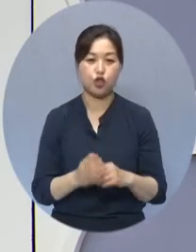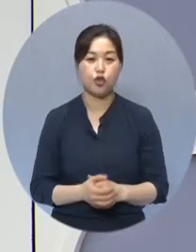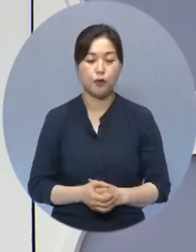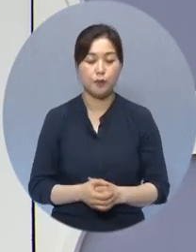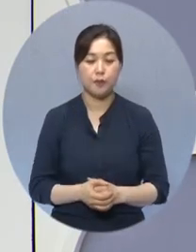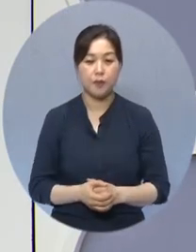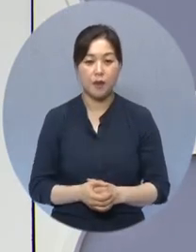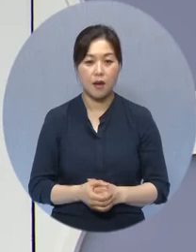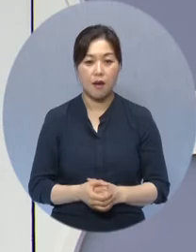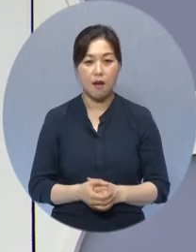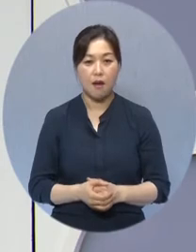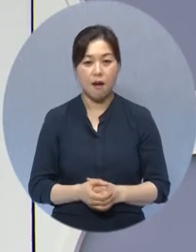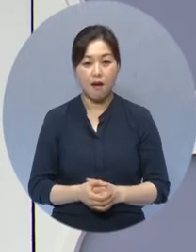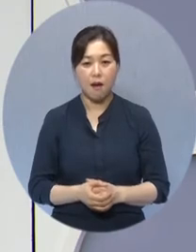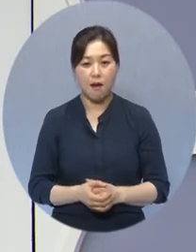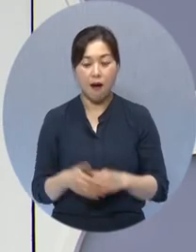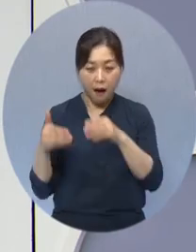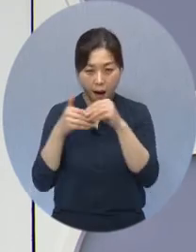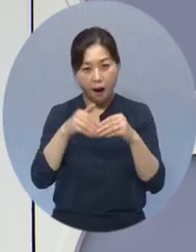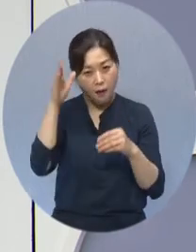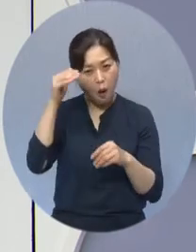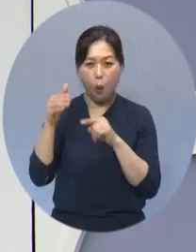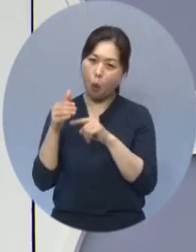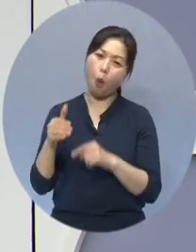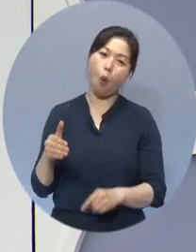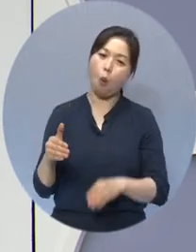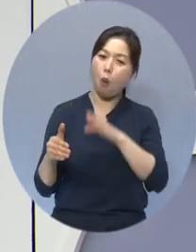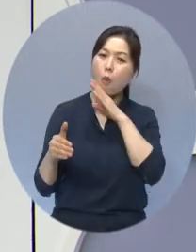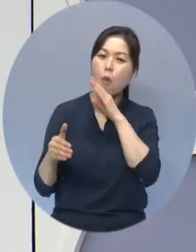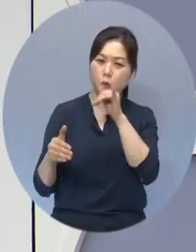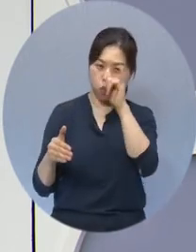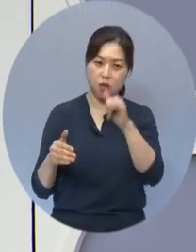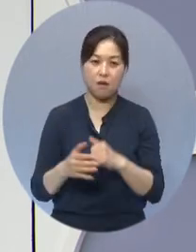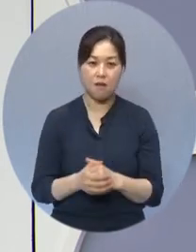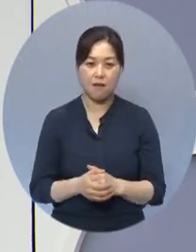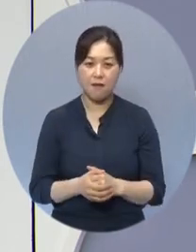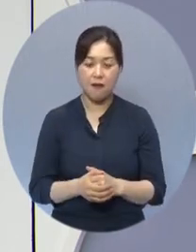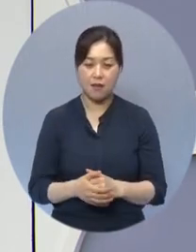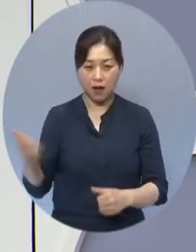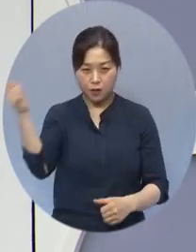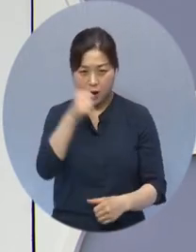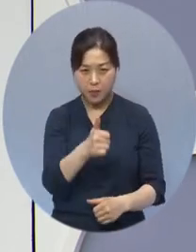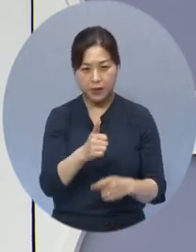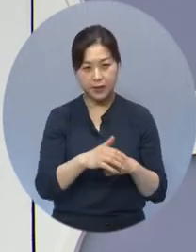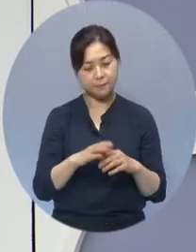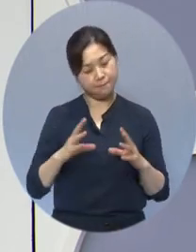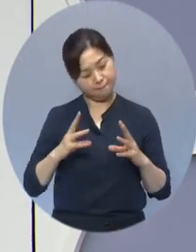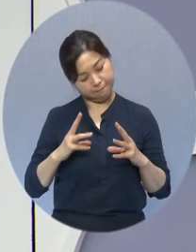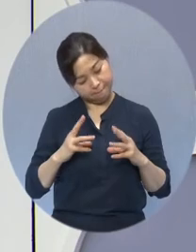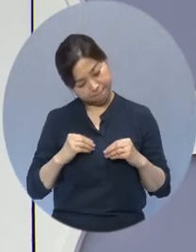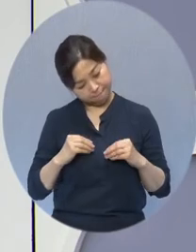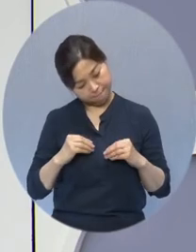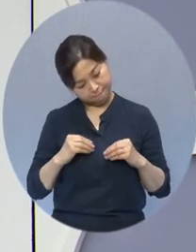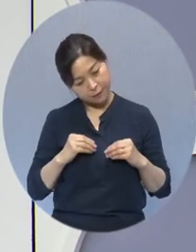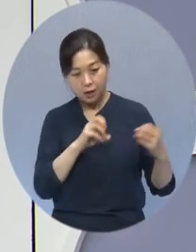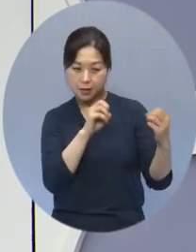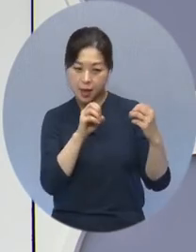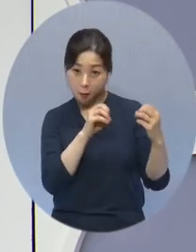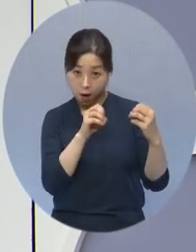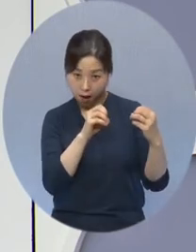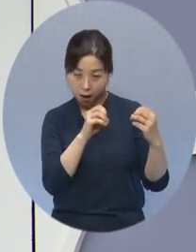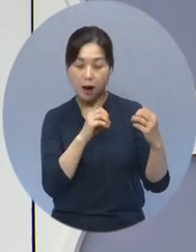그 안내견이 아주 대단해요. 예, 아주 뭐 딱 들어오면 얌전하게 앉아서 얘기 끝날 때까지